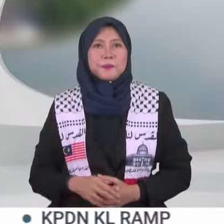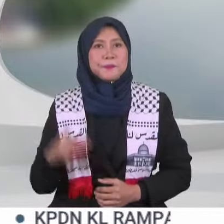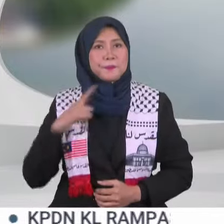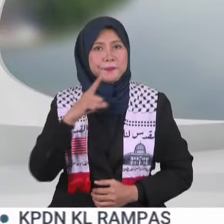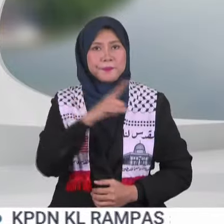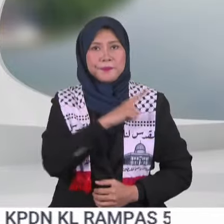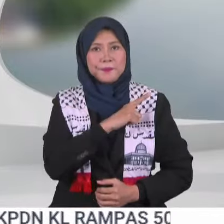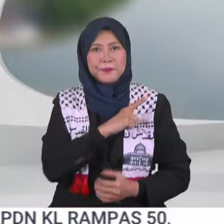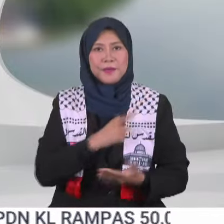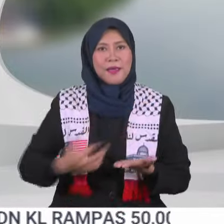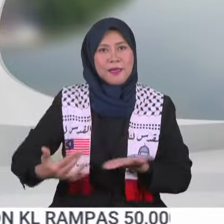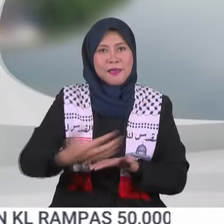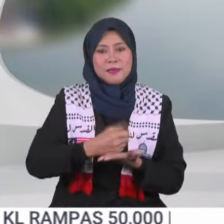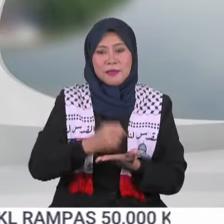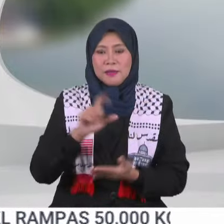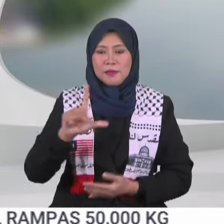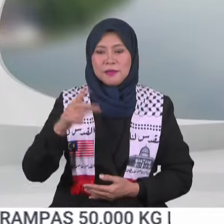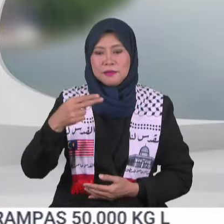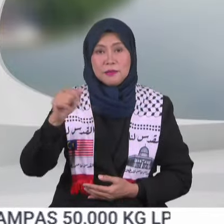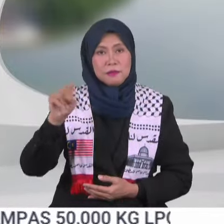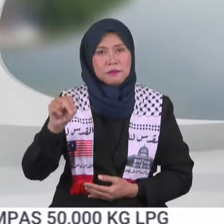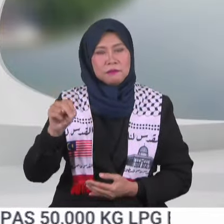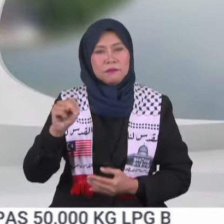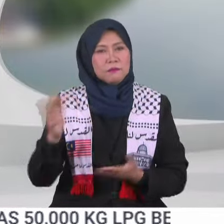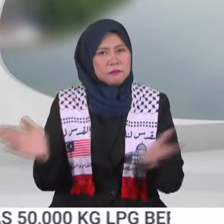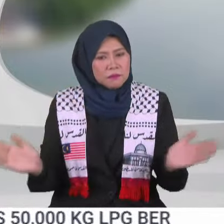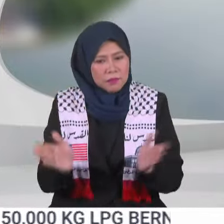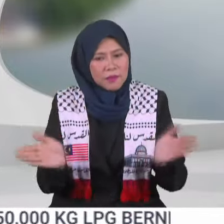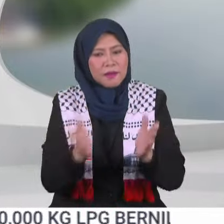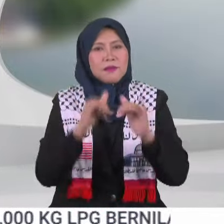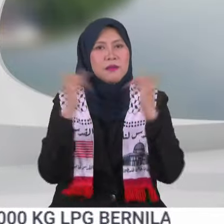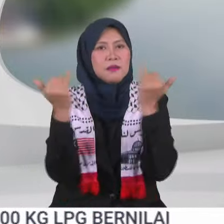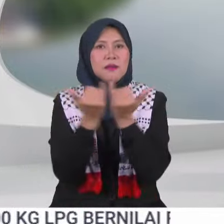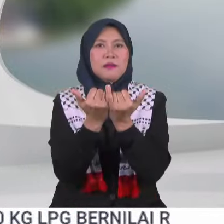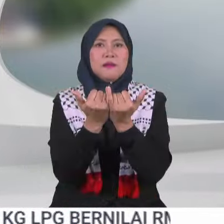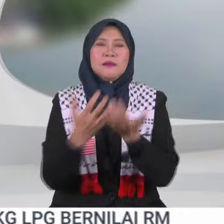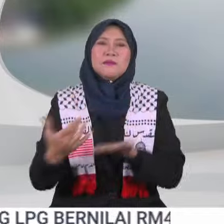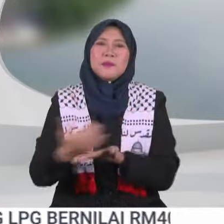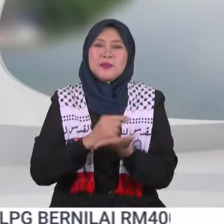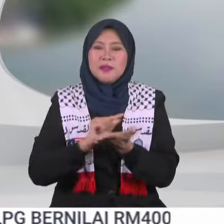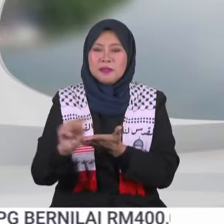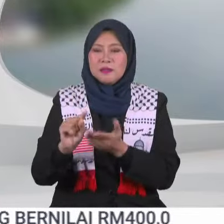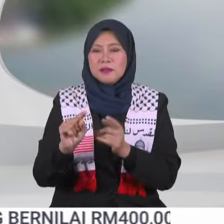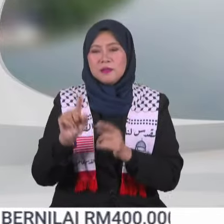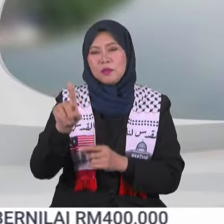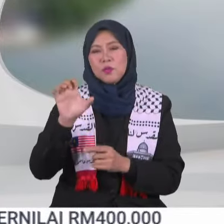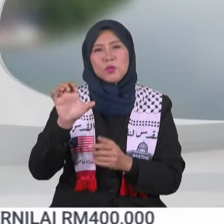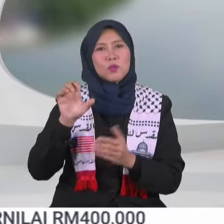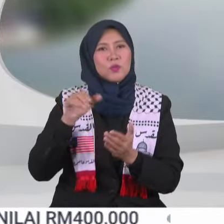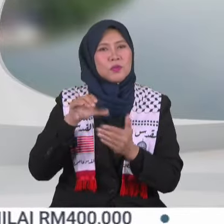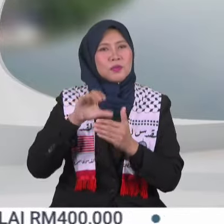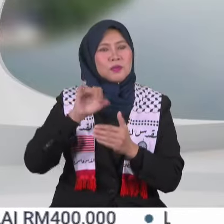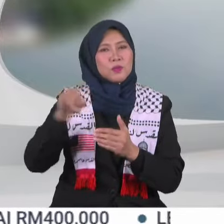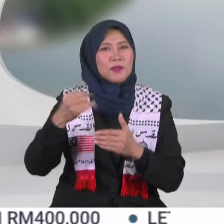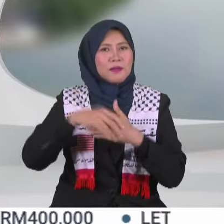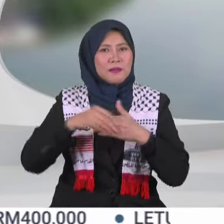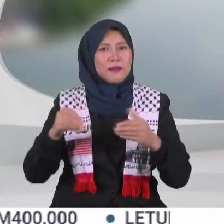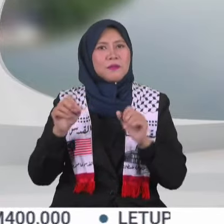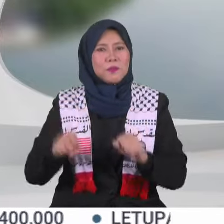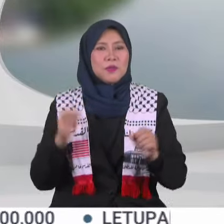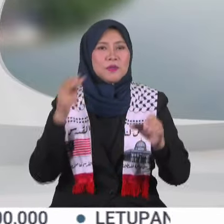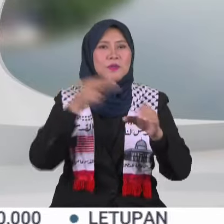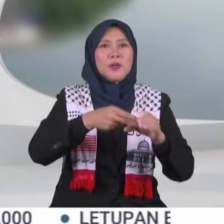Lembaga Hasil Dalam Negeri Hasil menggalakkan syarikat berpendapatan kurang daripada RM100 juta untuk menyertai